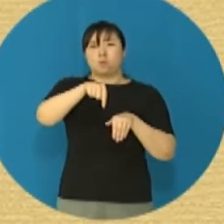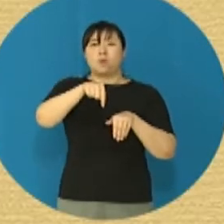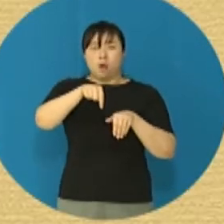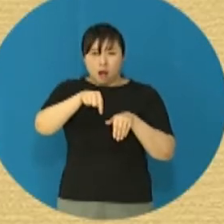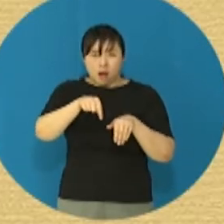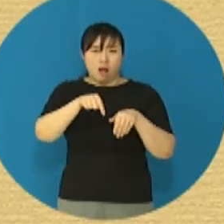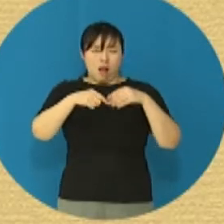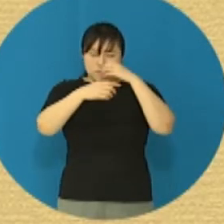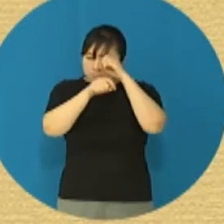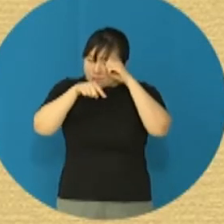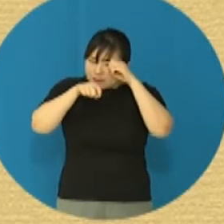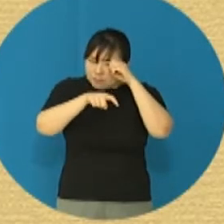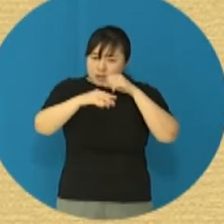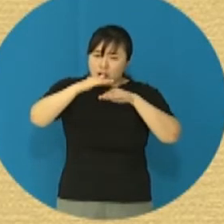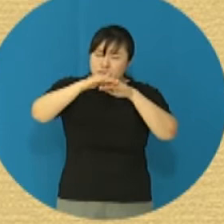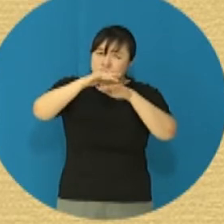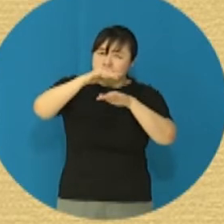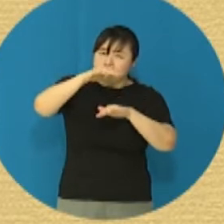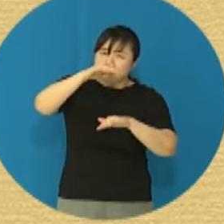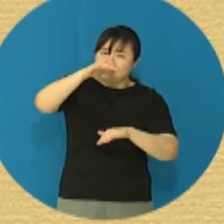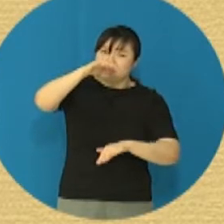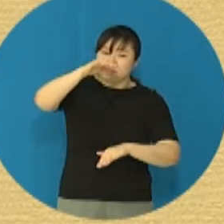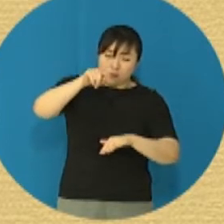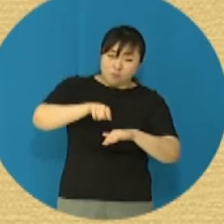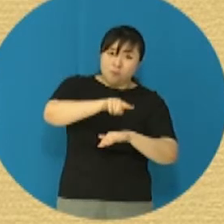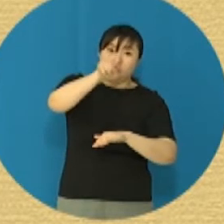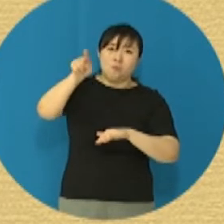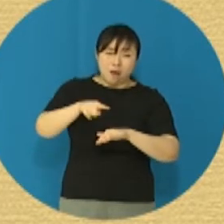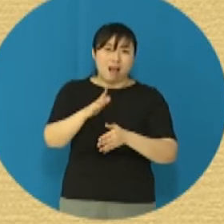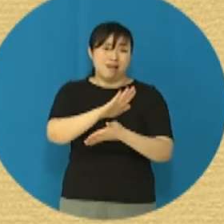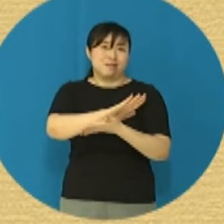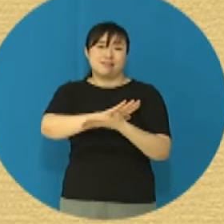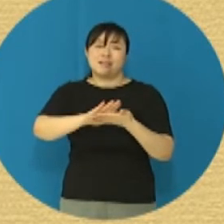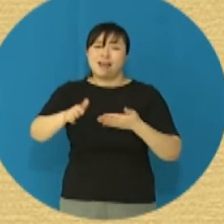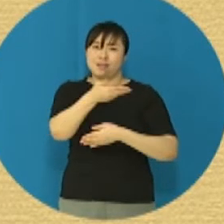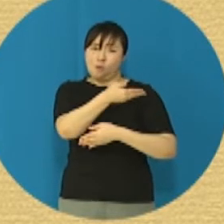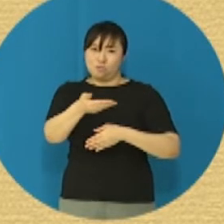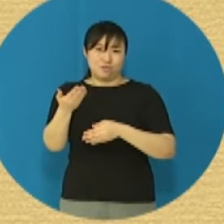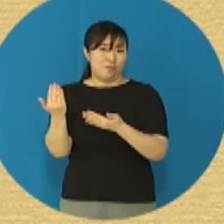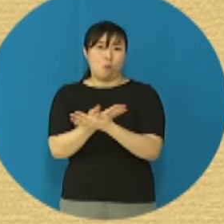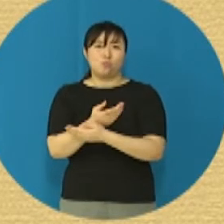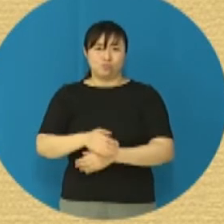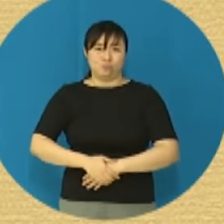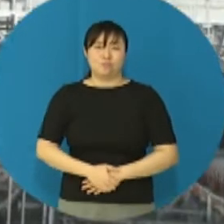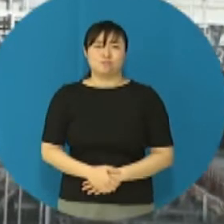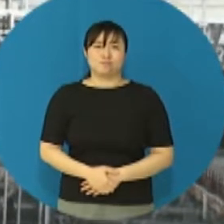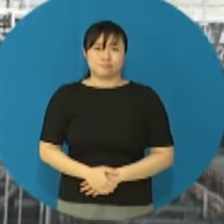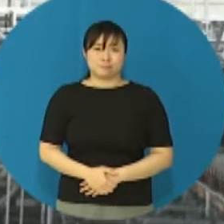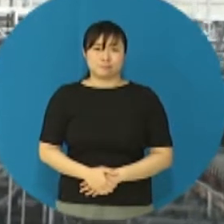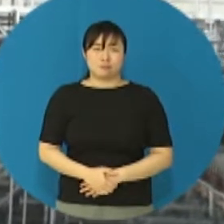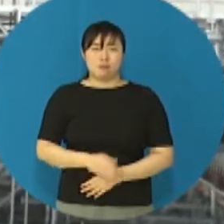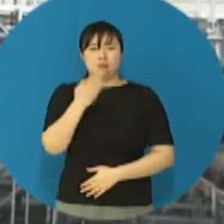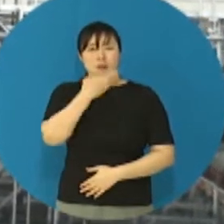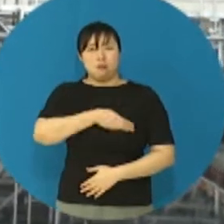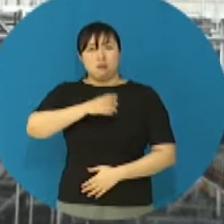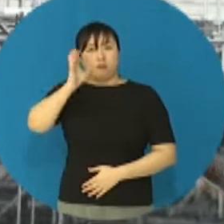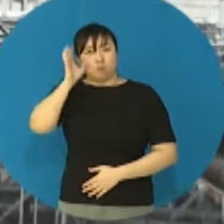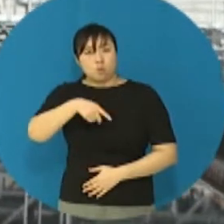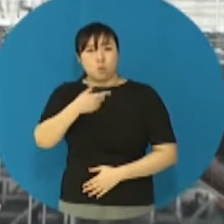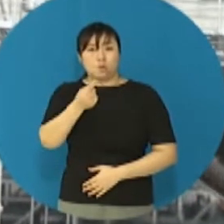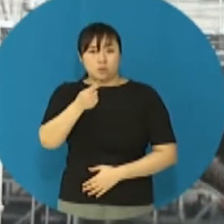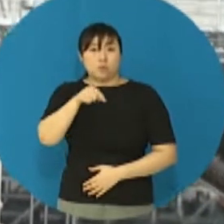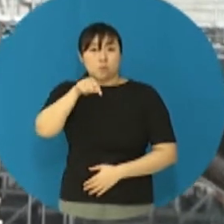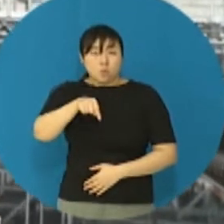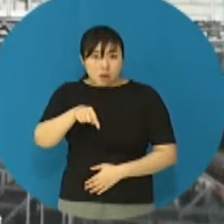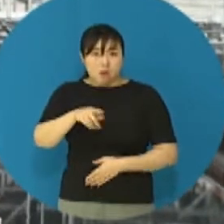。 だいぶ綺麗になりましたね。はい、すごい。でここである程